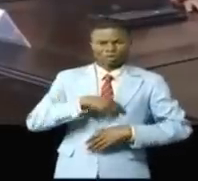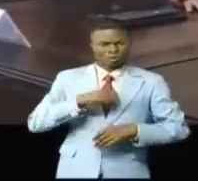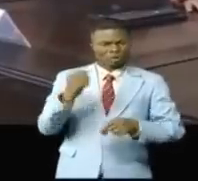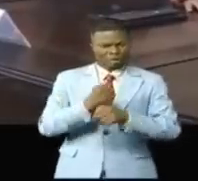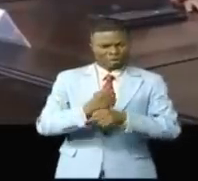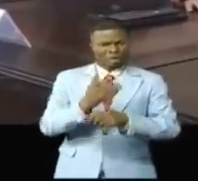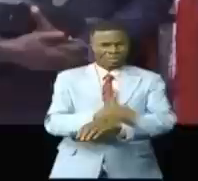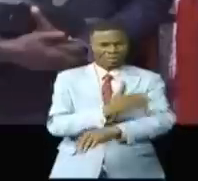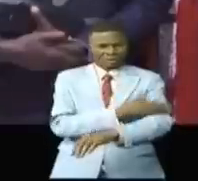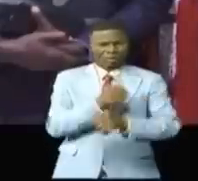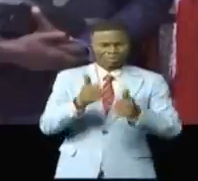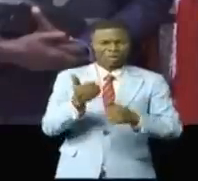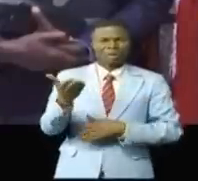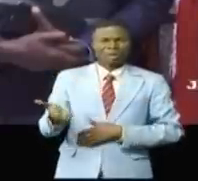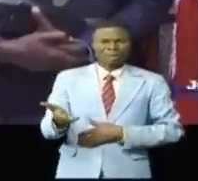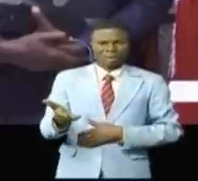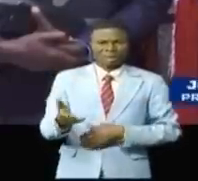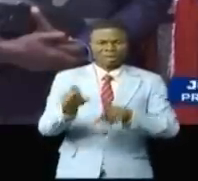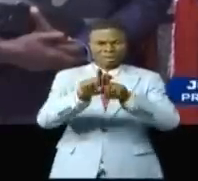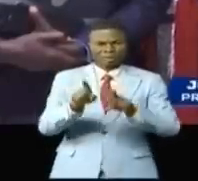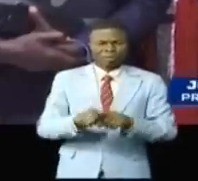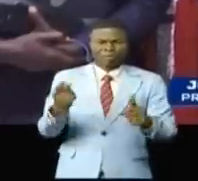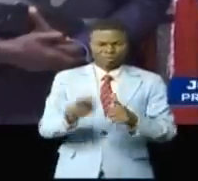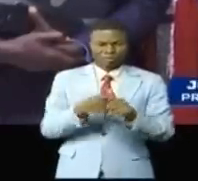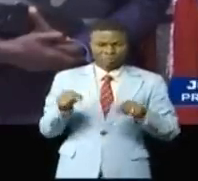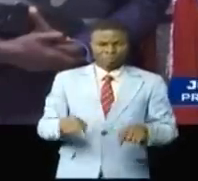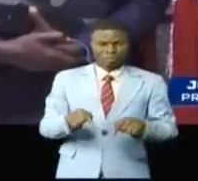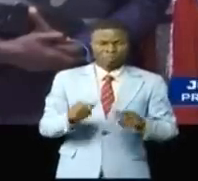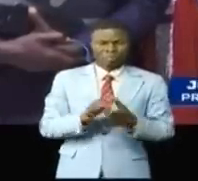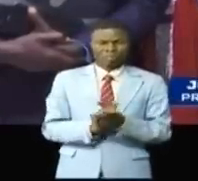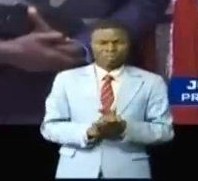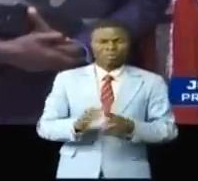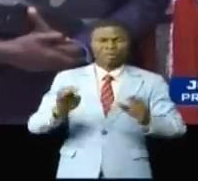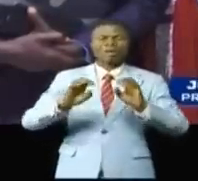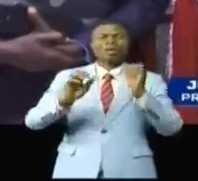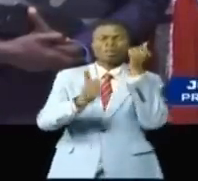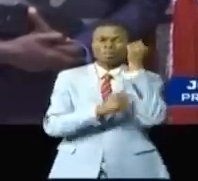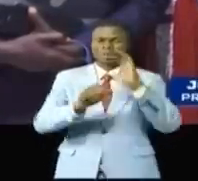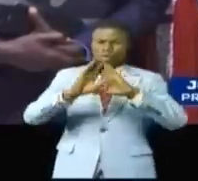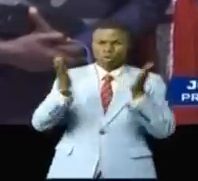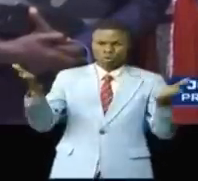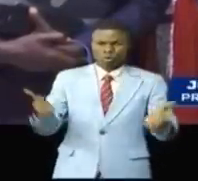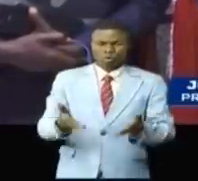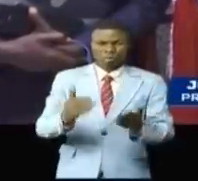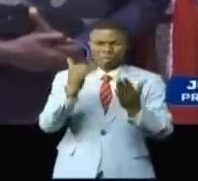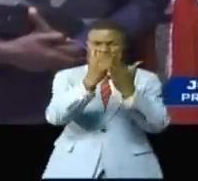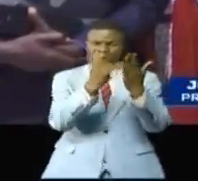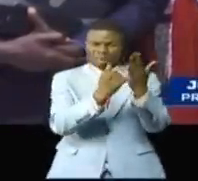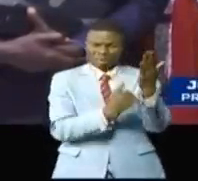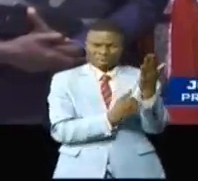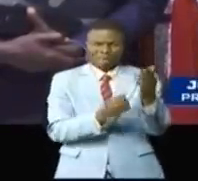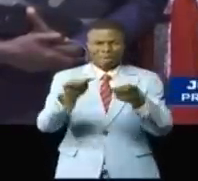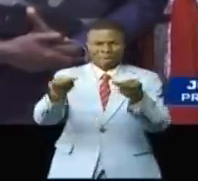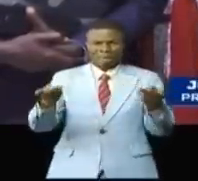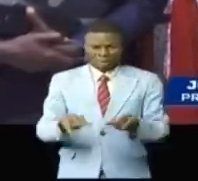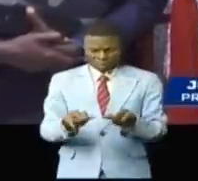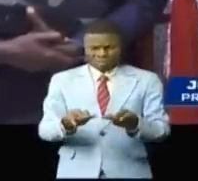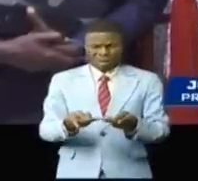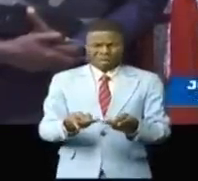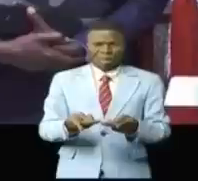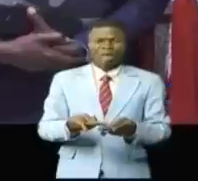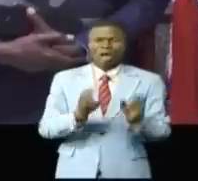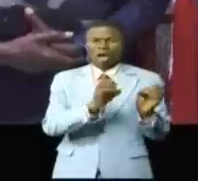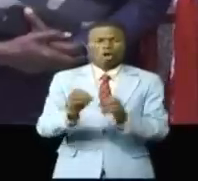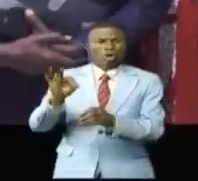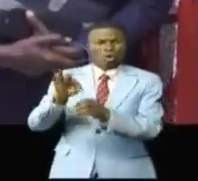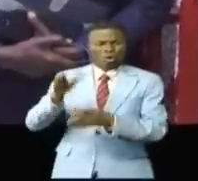train d'être fait, et surtout que maintenant que les équipes sont sur le terrain pour l'identification des sites, pour la cartographie, qui va